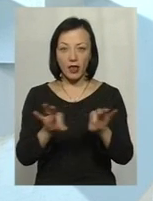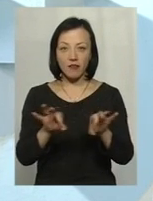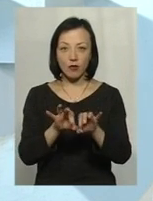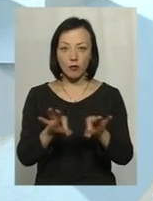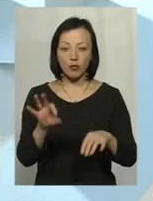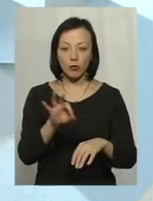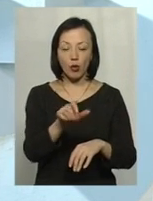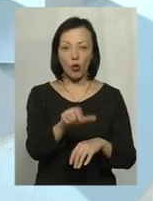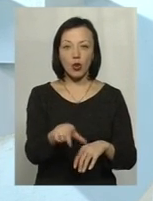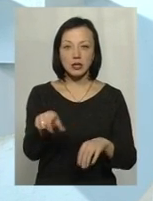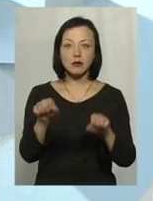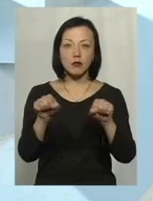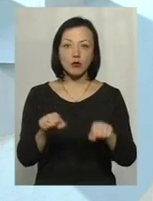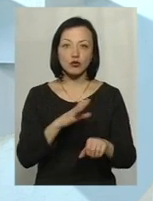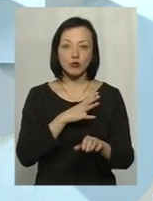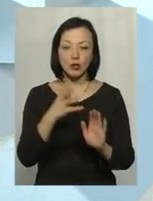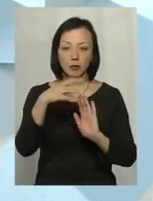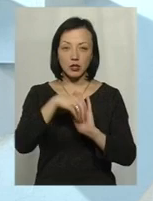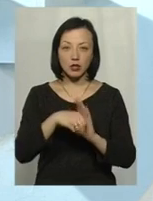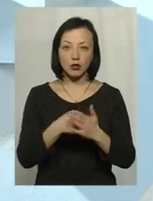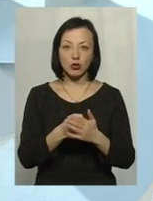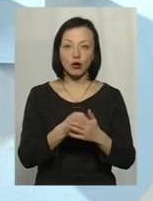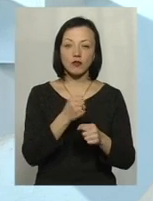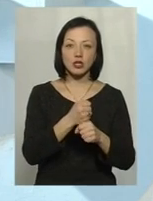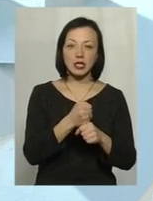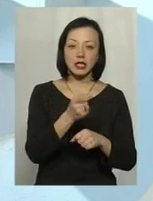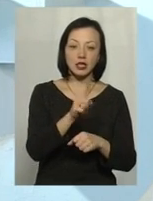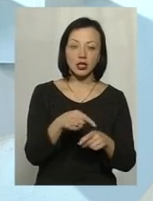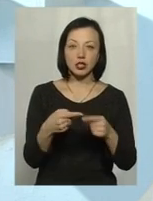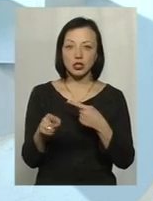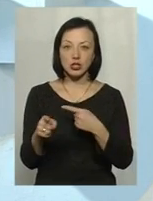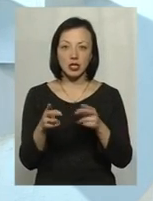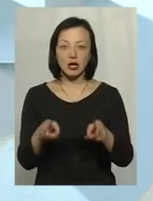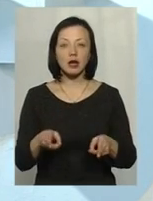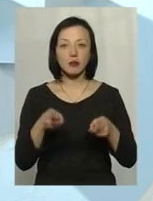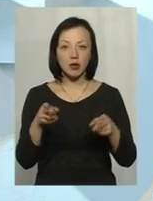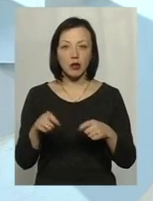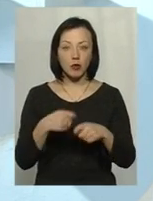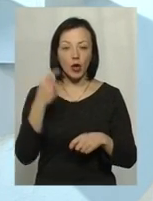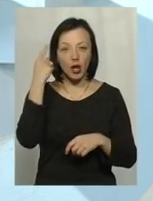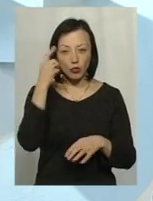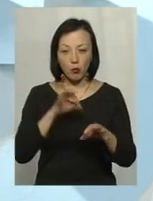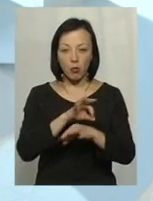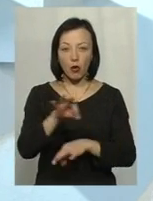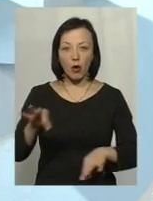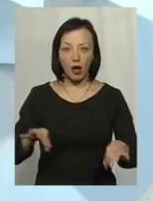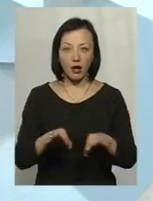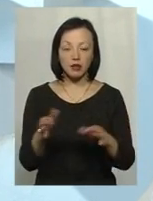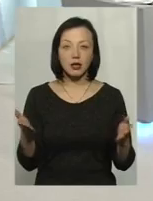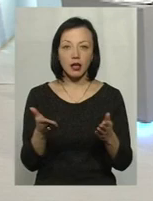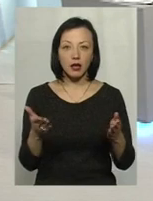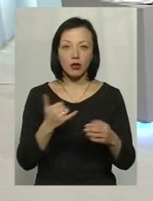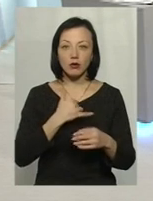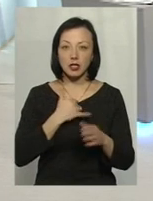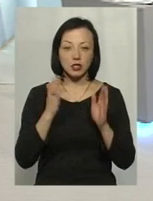про осіб, які можуть бути причетні до вчинення тих чи інших кримінальних правопорушень. І я думаю, що проєкт, який ми, у нас не